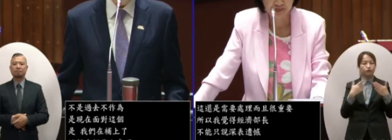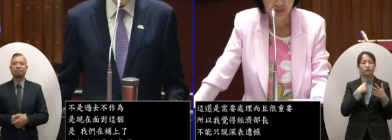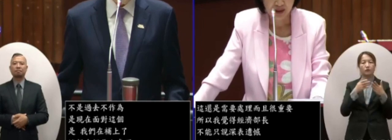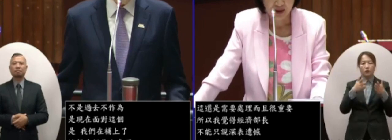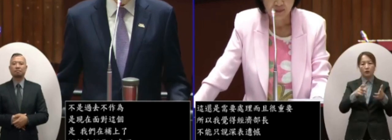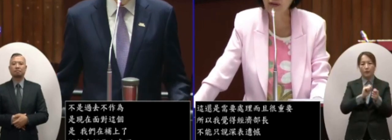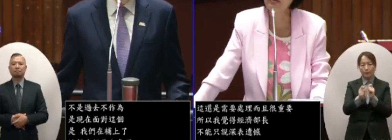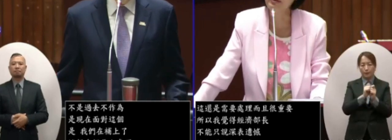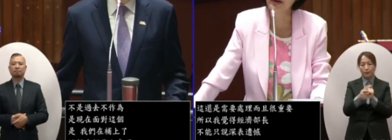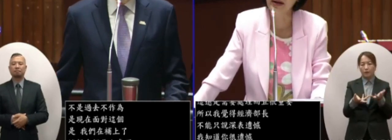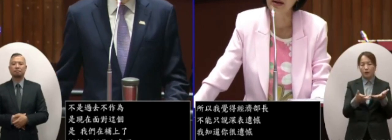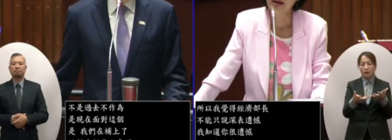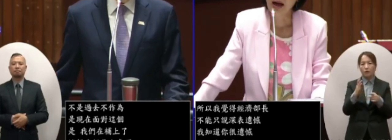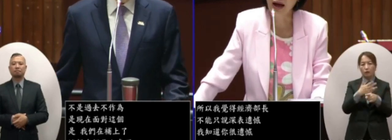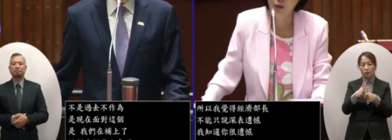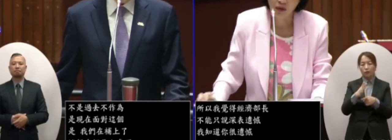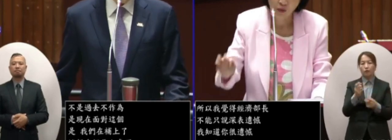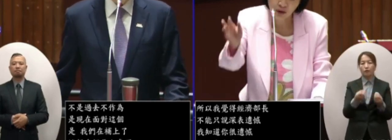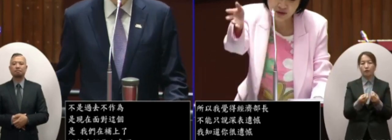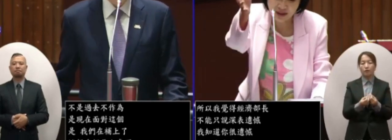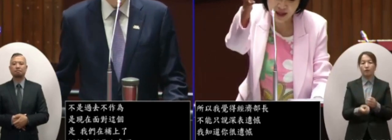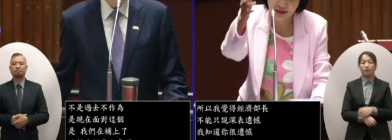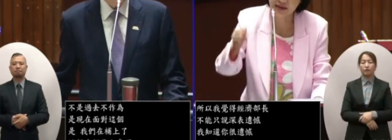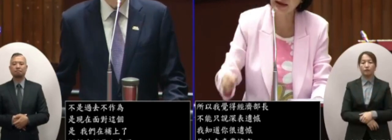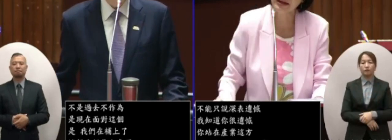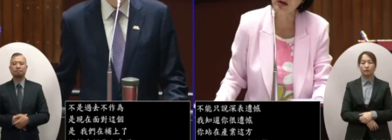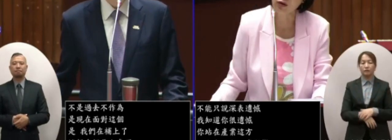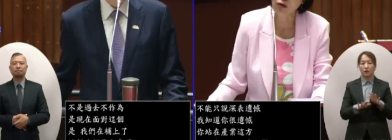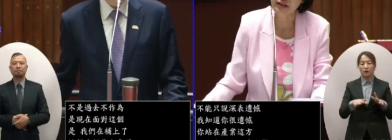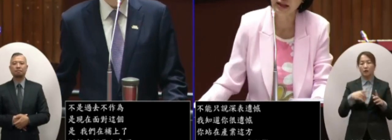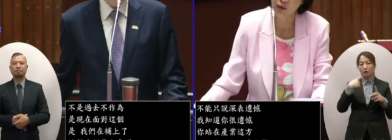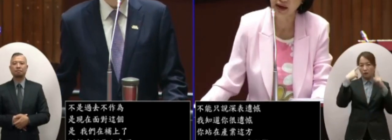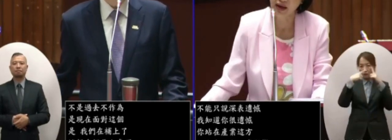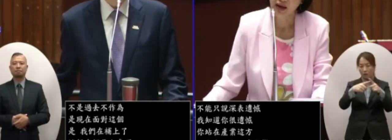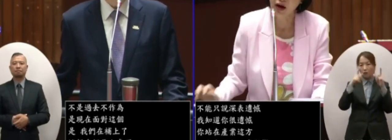要那分配，哎、欸，我恭喜在，现在可以高雄恭喜一下喂嘞，